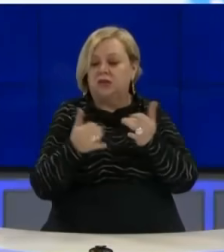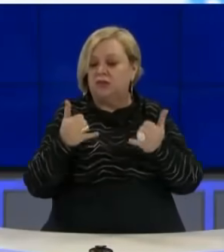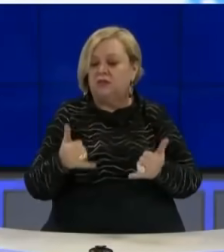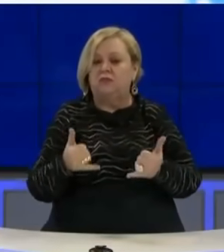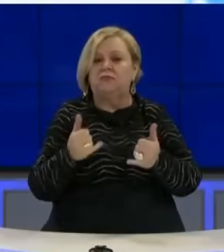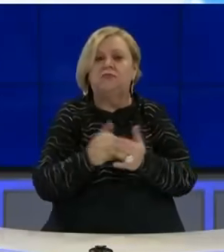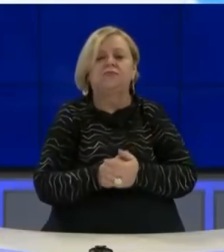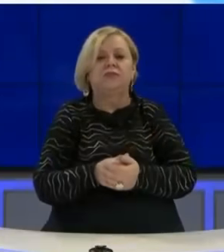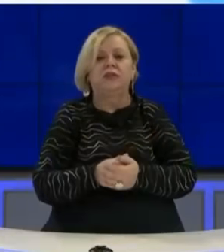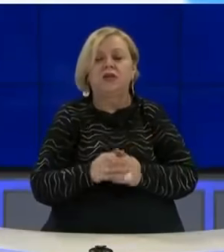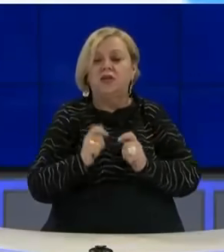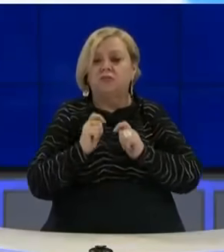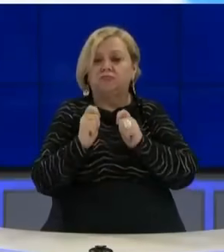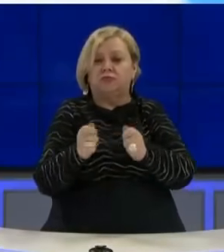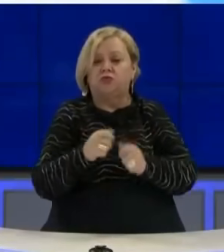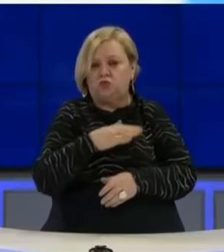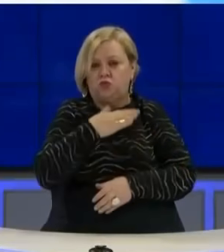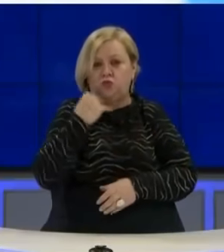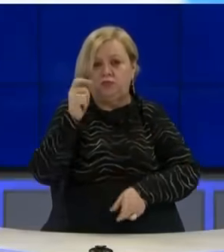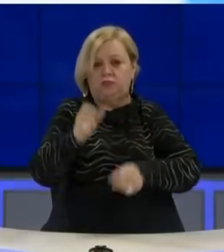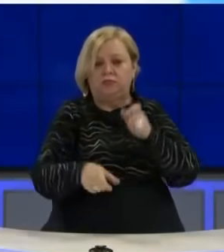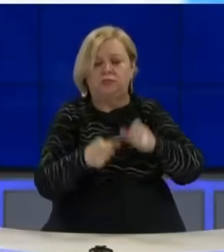kanë aplikuar qindra mijëra persona.